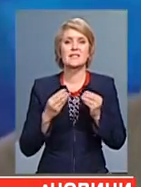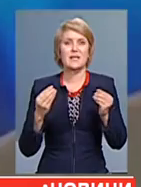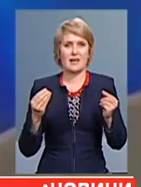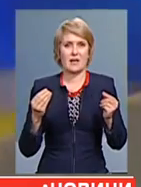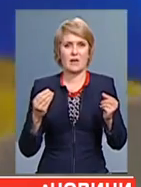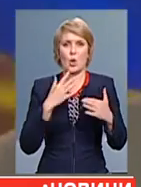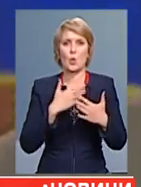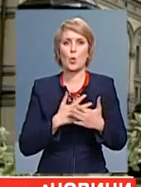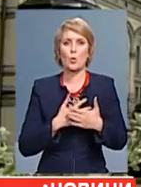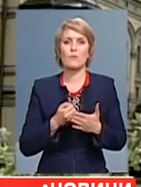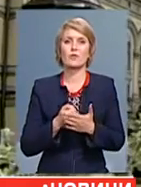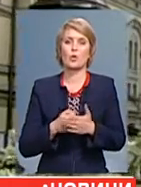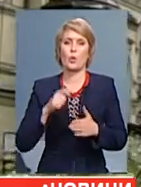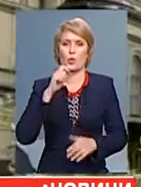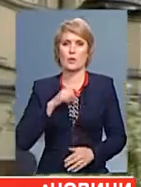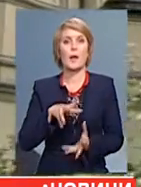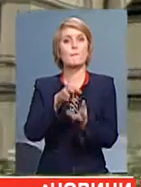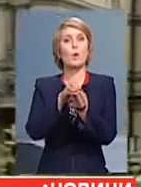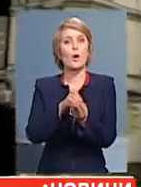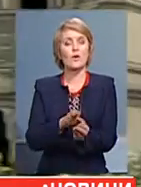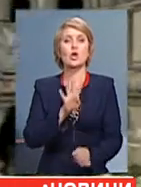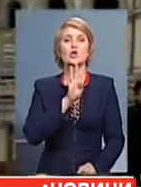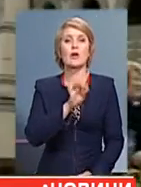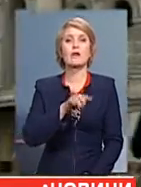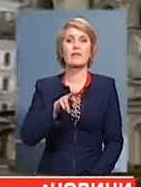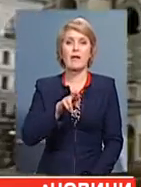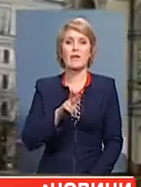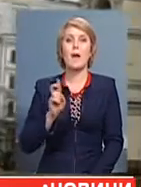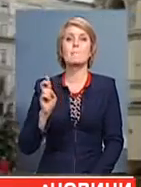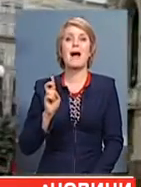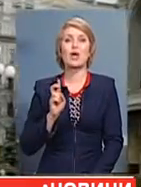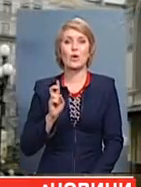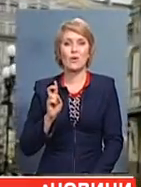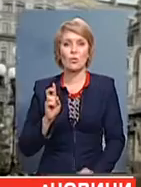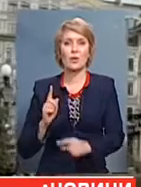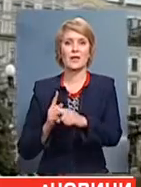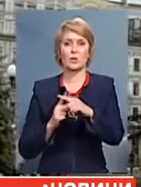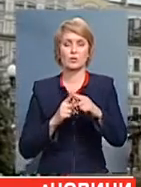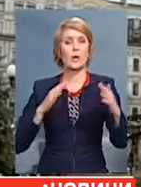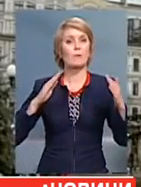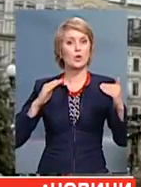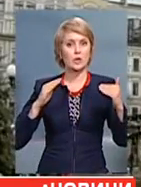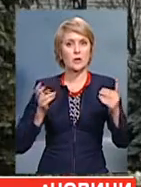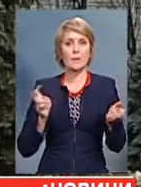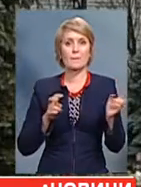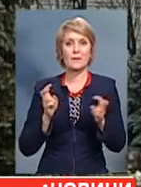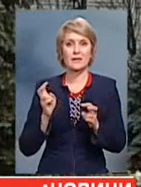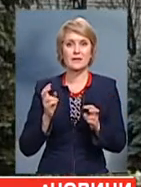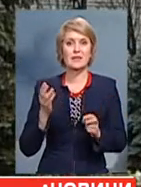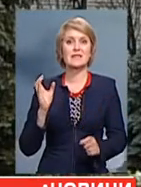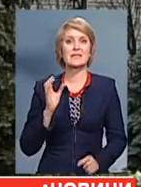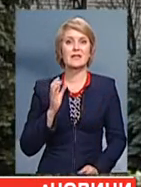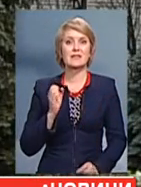до України. Поховають співака 4 травня на Байковому кладовищі. Прощатимуться прийдешньої середи